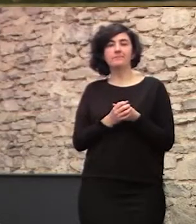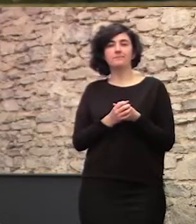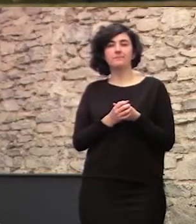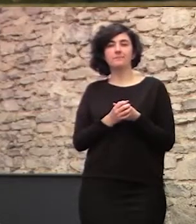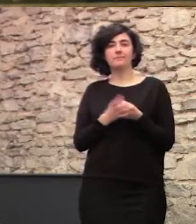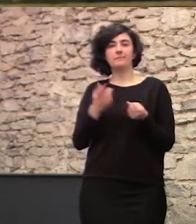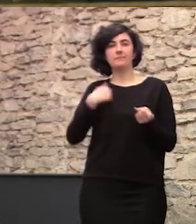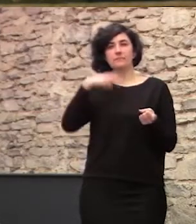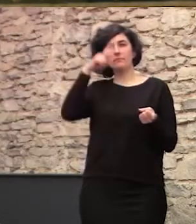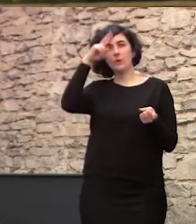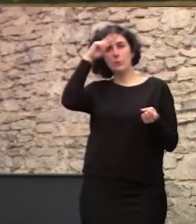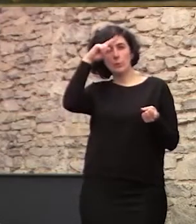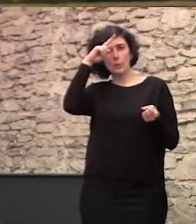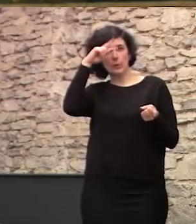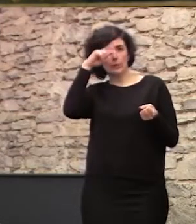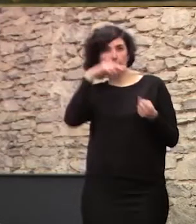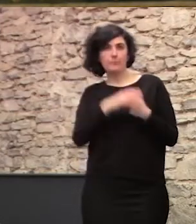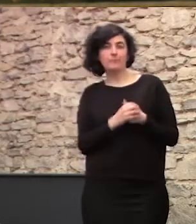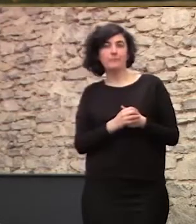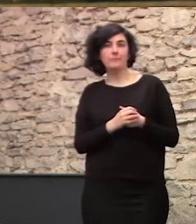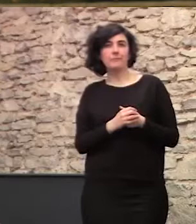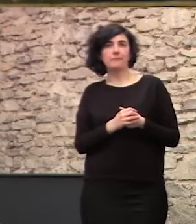bueno, kezka bat